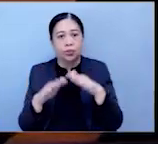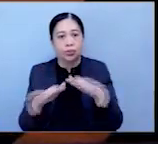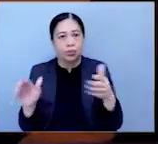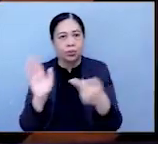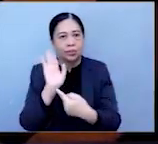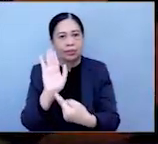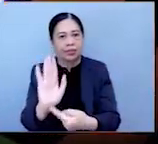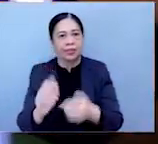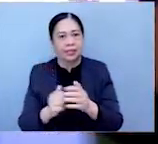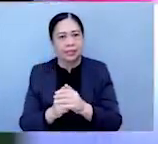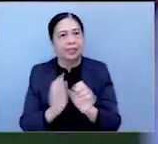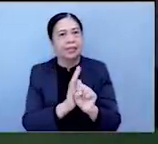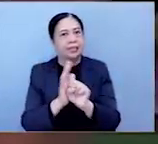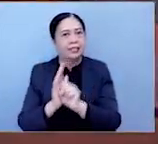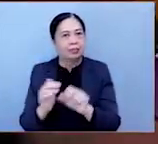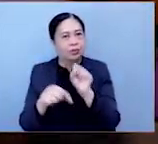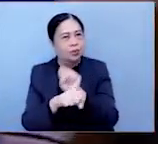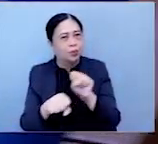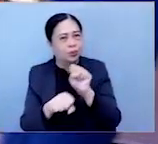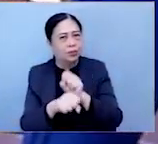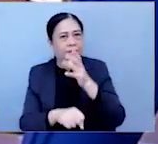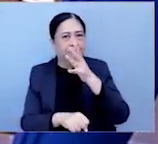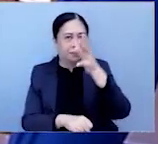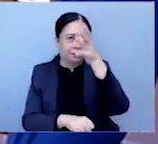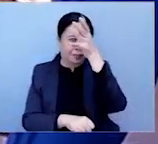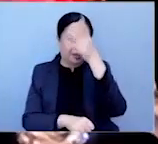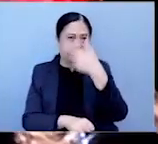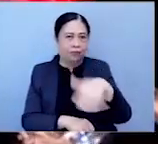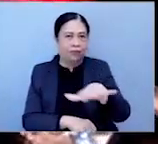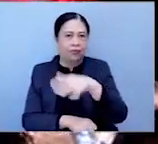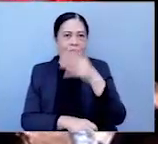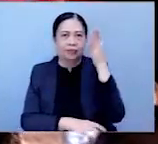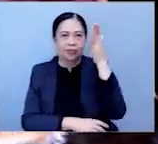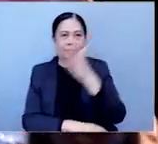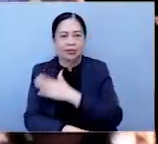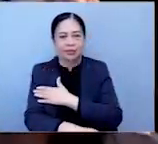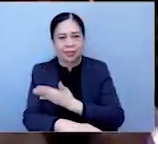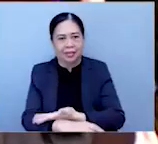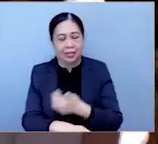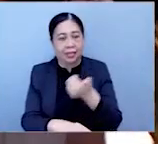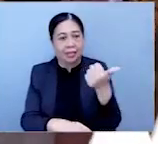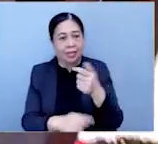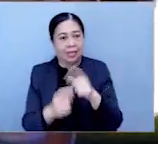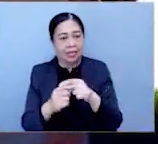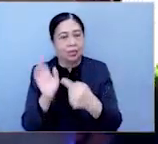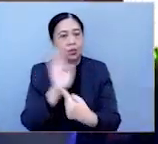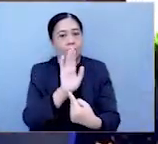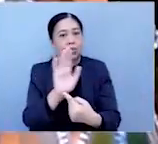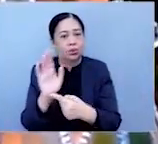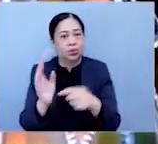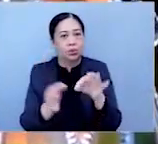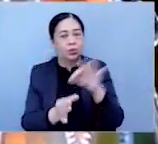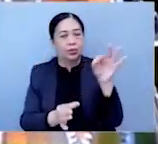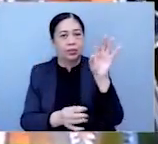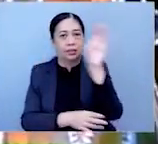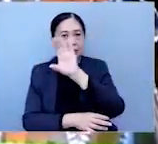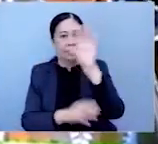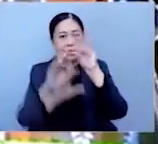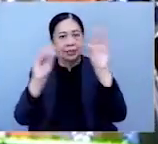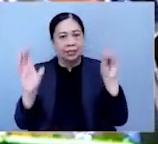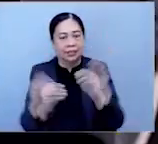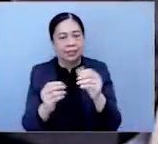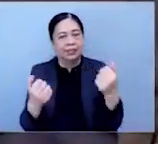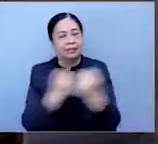ito. Simbolo ng pagsisikap ng mga magulang para sa kinabukasan ng mga anak. Ang isa pang Belen, ipinapakita ang diwa ng Pasko sa yakap